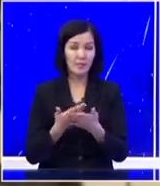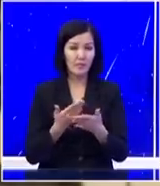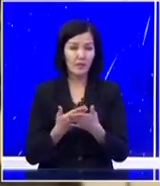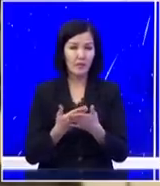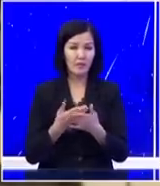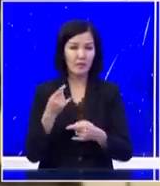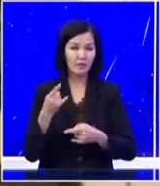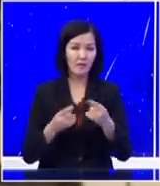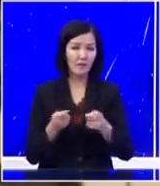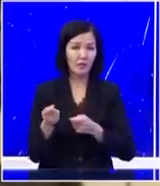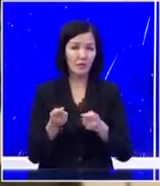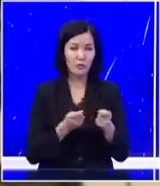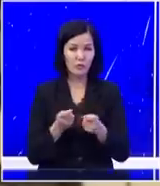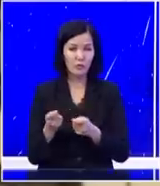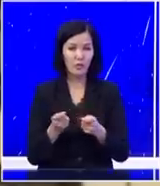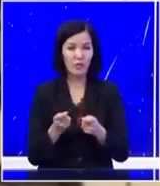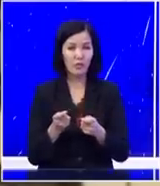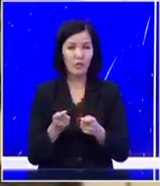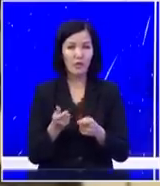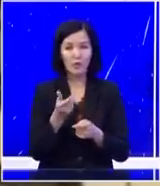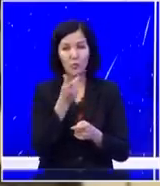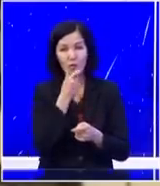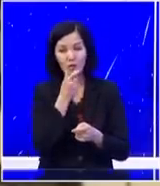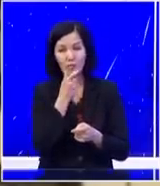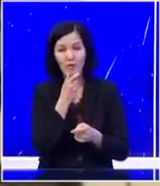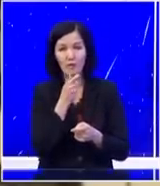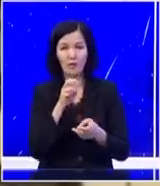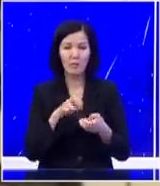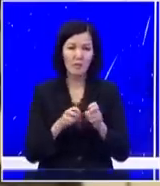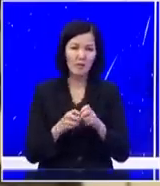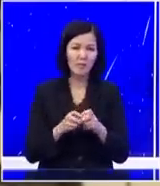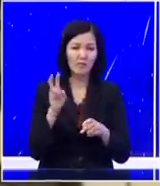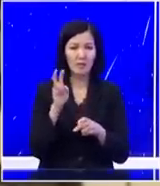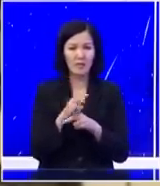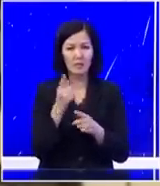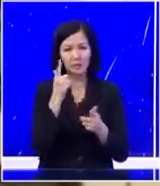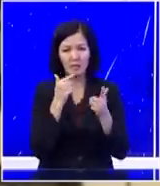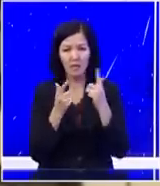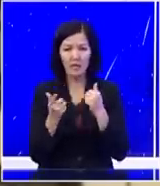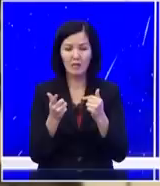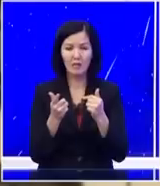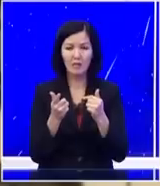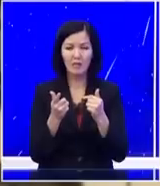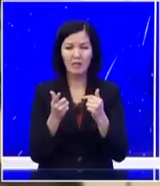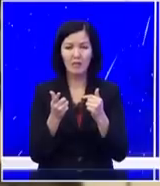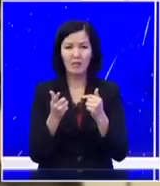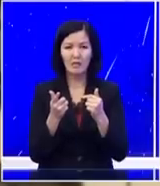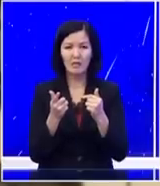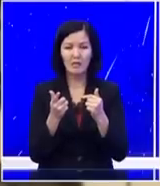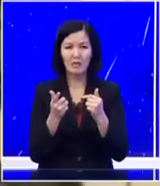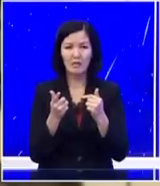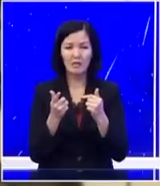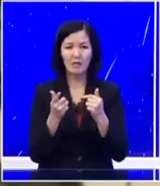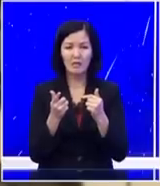атмосфераны берумен бірге, мысалға, проблема алсын, жылап келген адамдардың сол проблеманы берумен